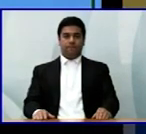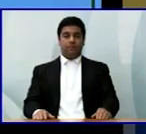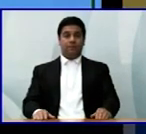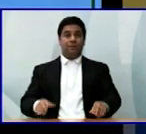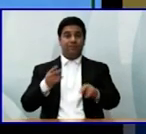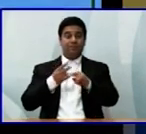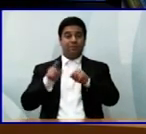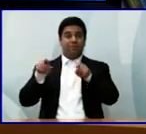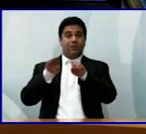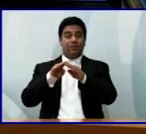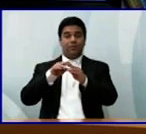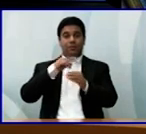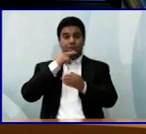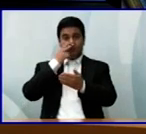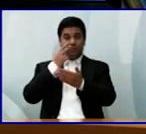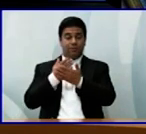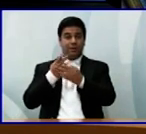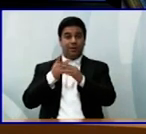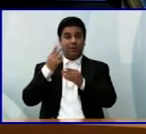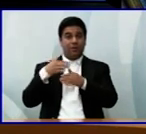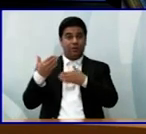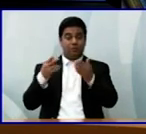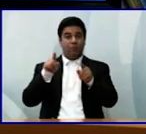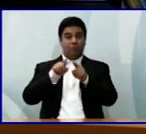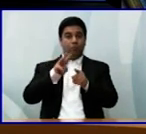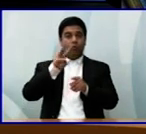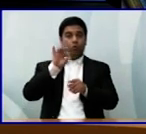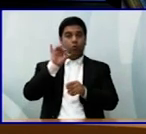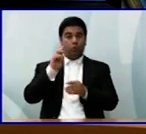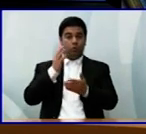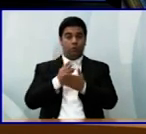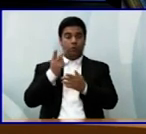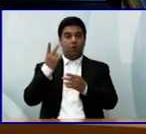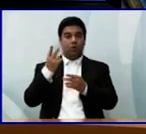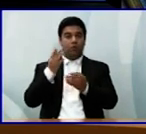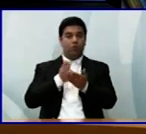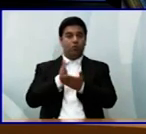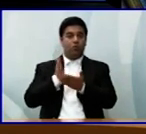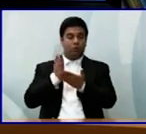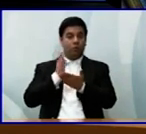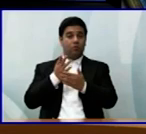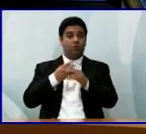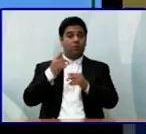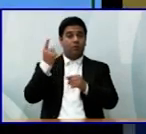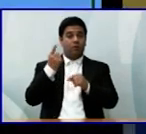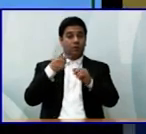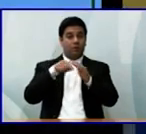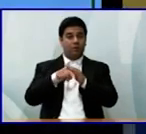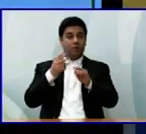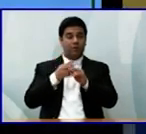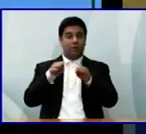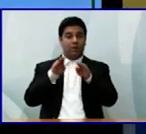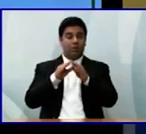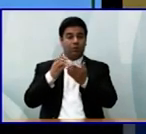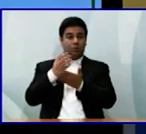Quyidagi tenglamaga e'tiboringizni qarating. İkkala tomonda ham modul turibdi. Uni iki xil usulda ishlash mumkin. Birinchi usulimiz tenglamalar